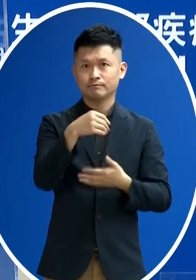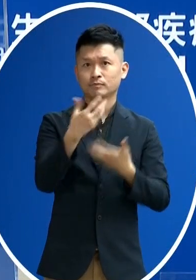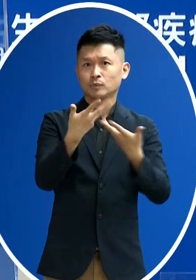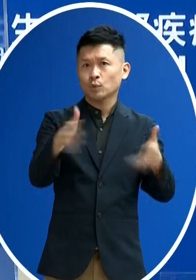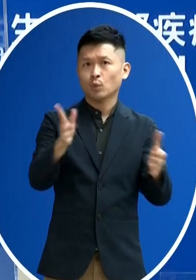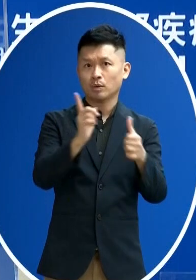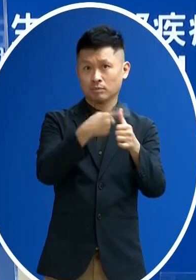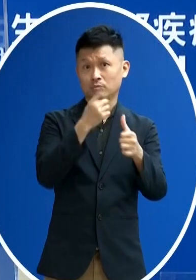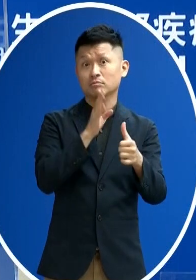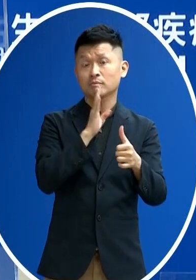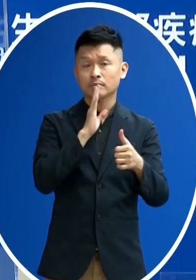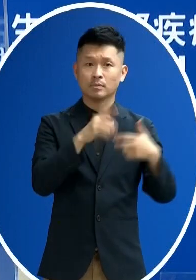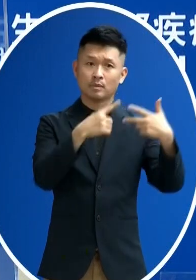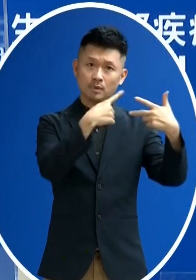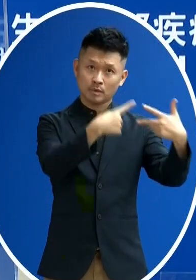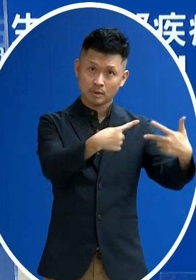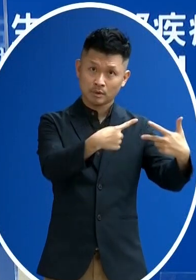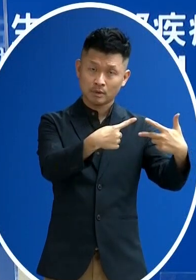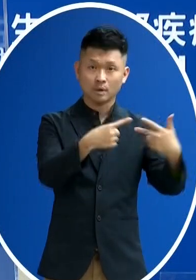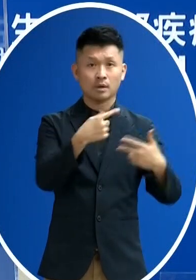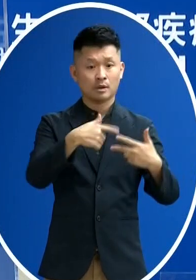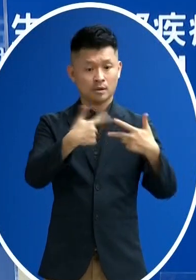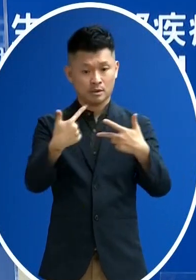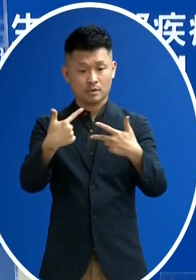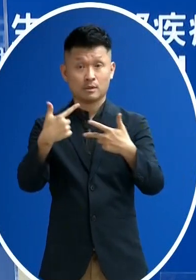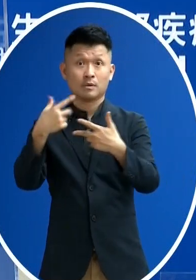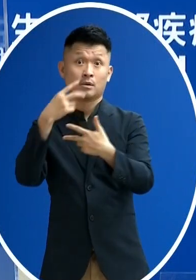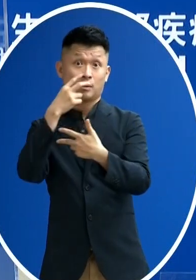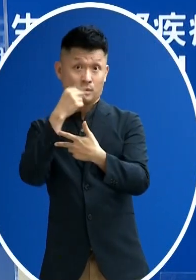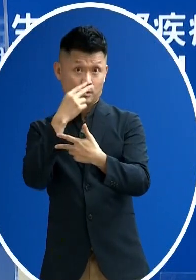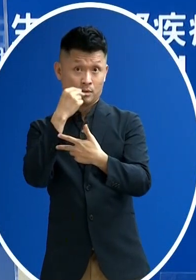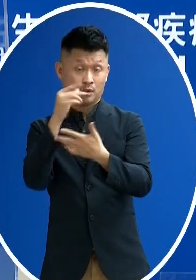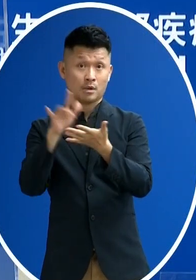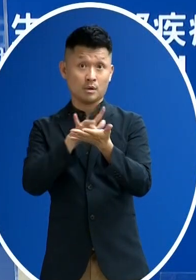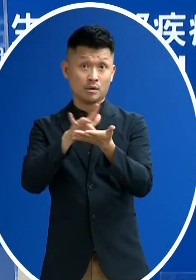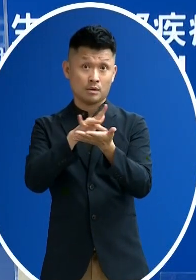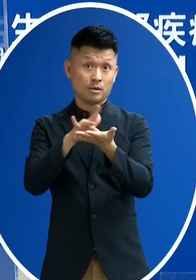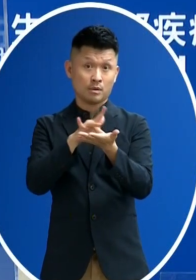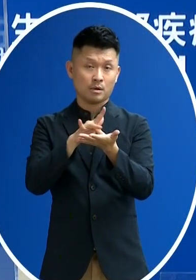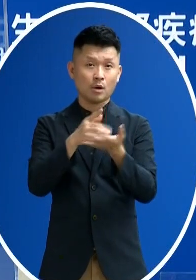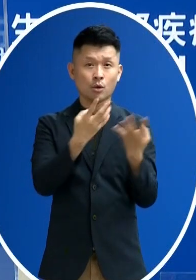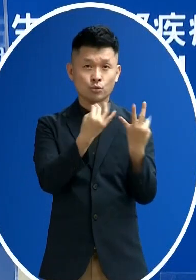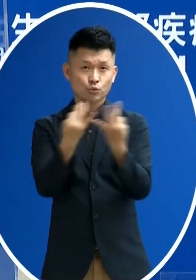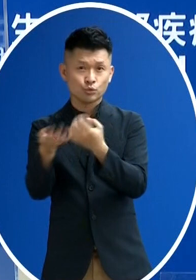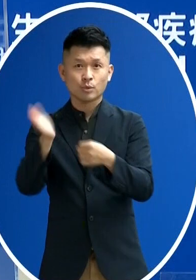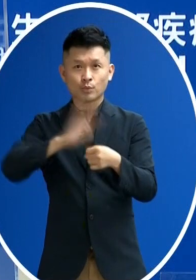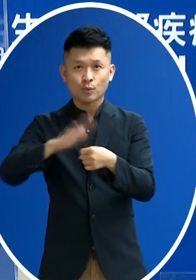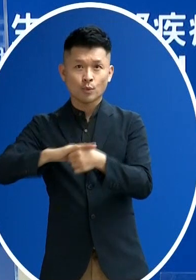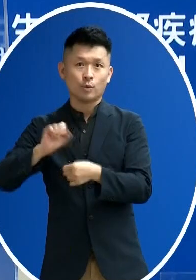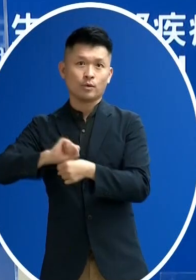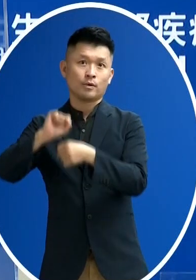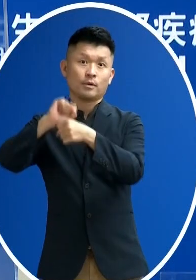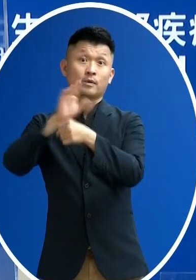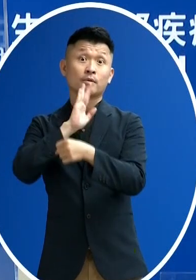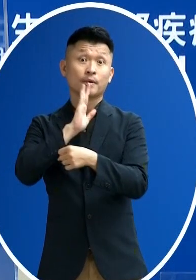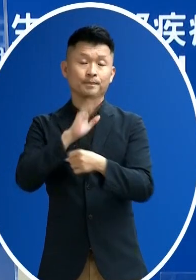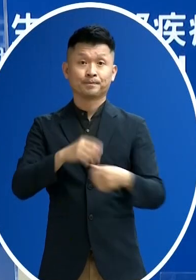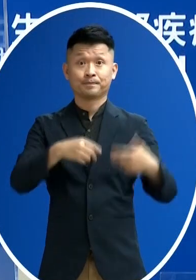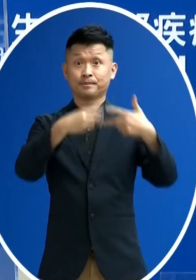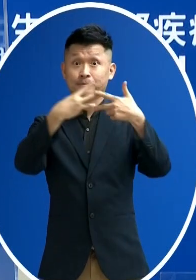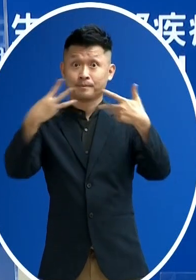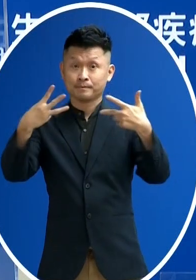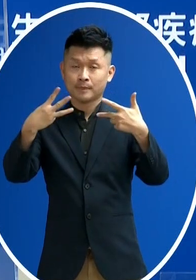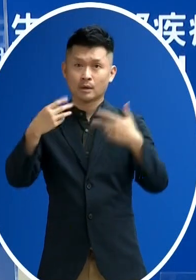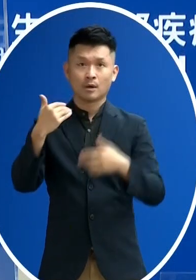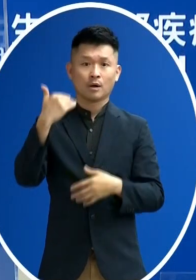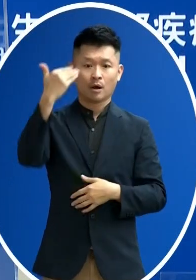包括就是礼拜一或礼拜周末的一些药物回补啊、哦，那礼拜三通常都是在次